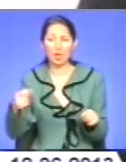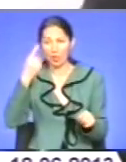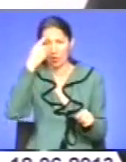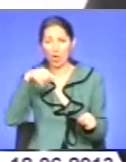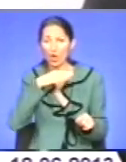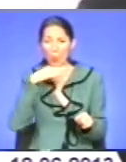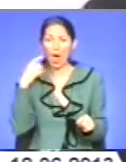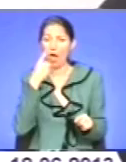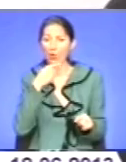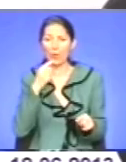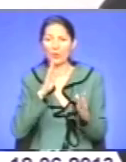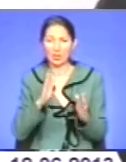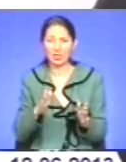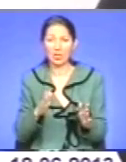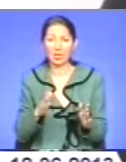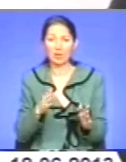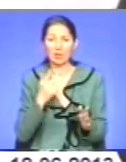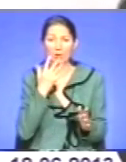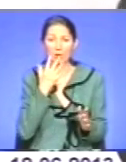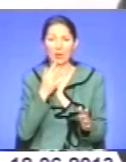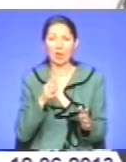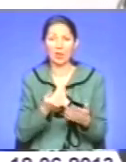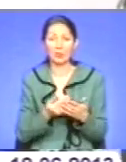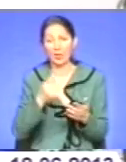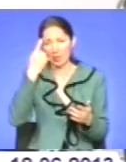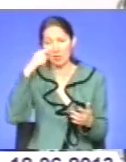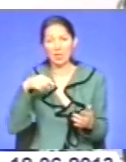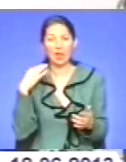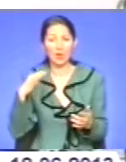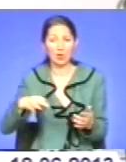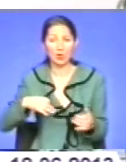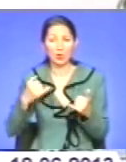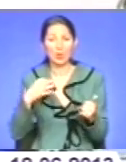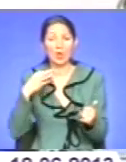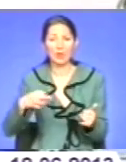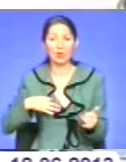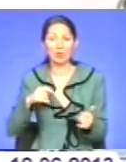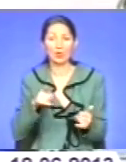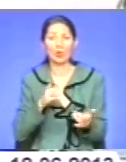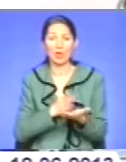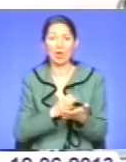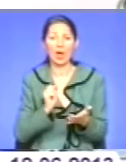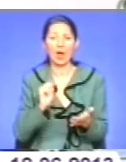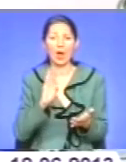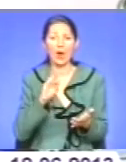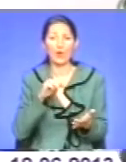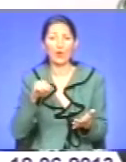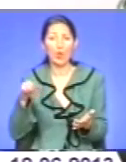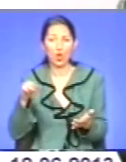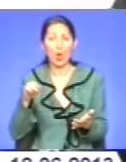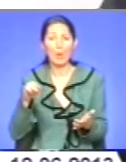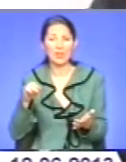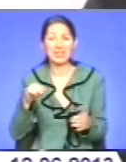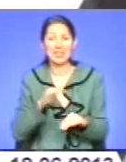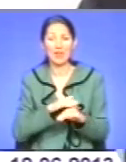а не тільки там справді, ну, як знати французьку мову, для французів, знаєте, це автоматичний партнер. Бо для